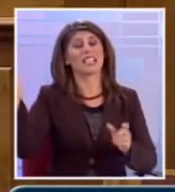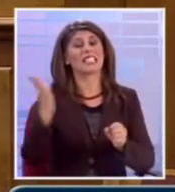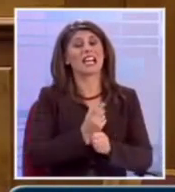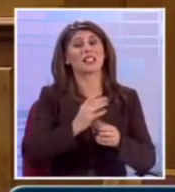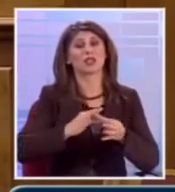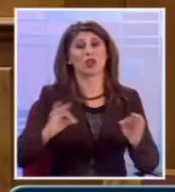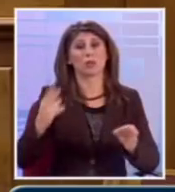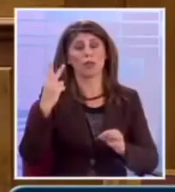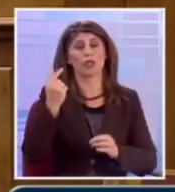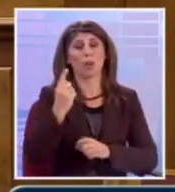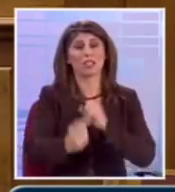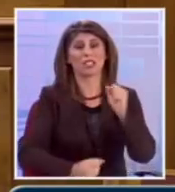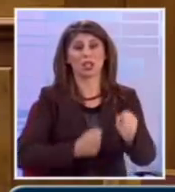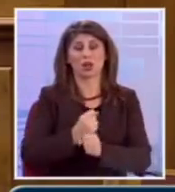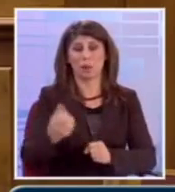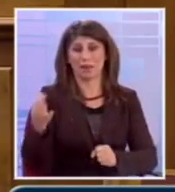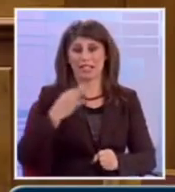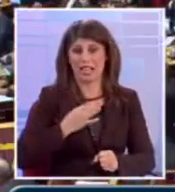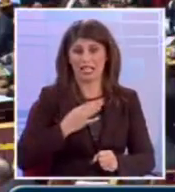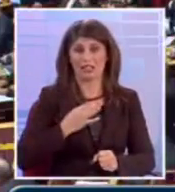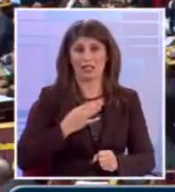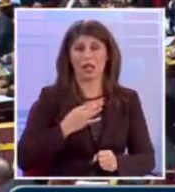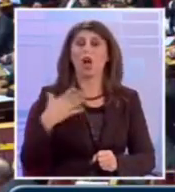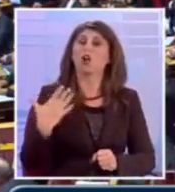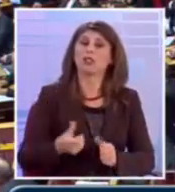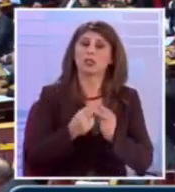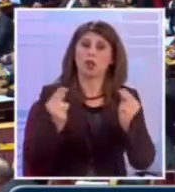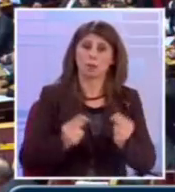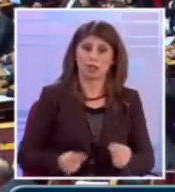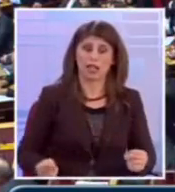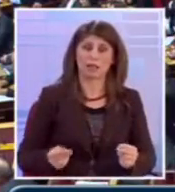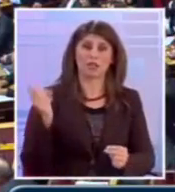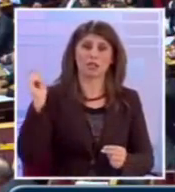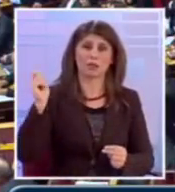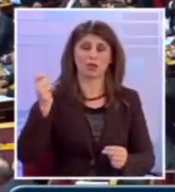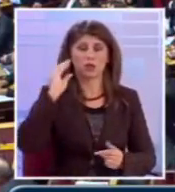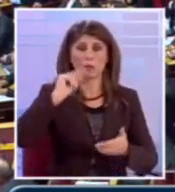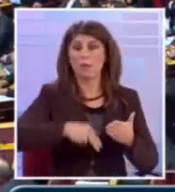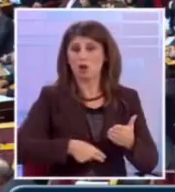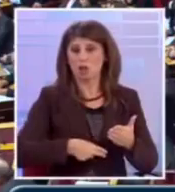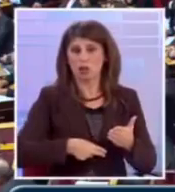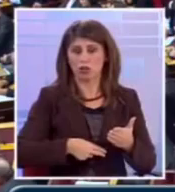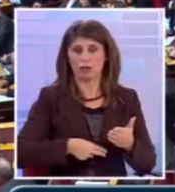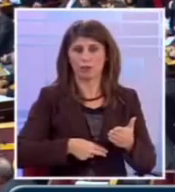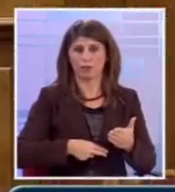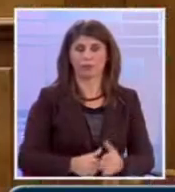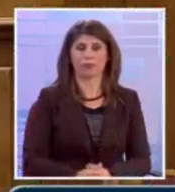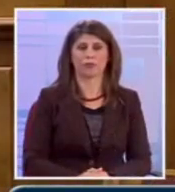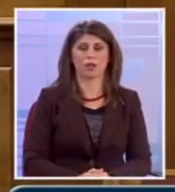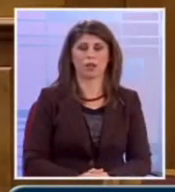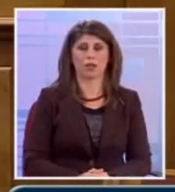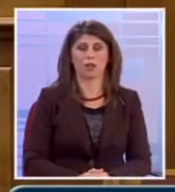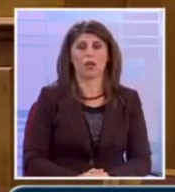story που επί 2,5 χρόνια τώρα μας λέγατε ότι είναι το αποτέλεσμα της πολιτικής των μνημονίων και